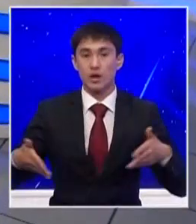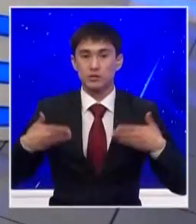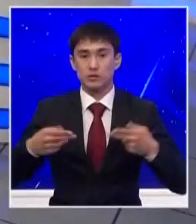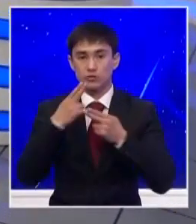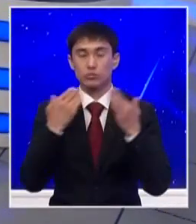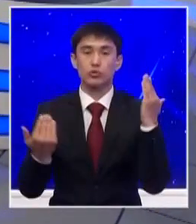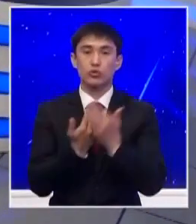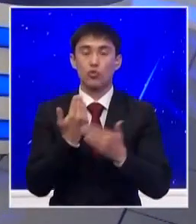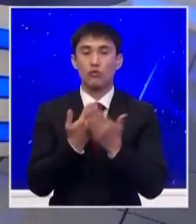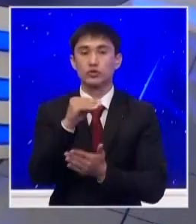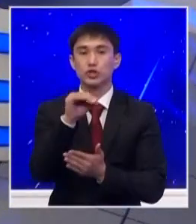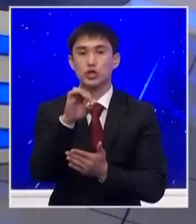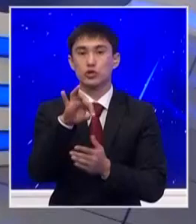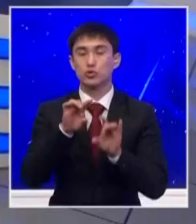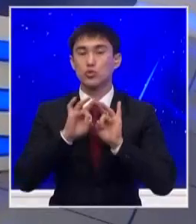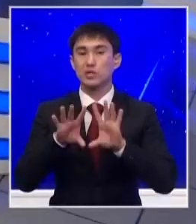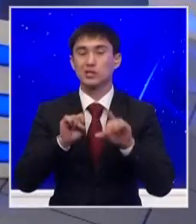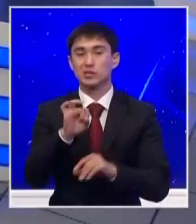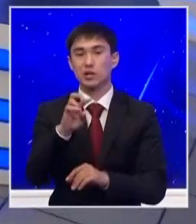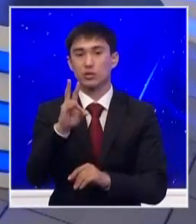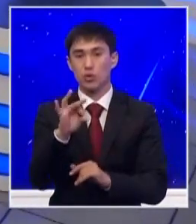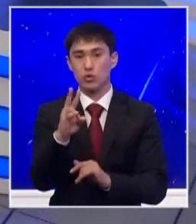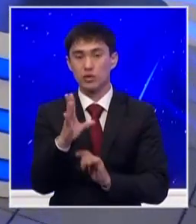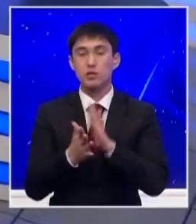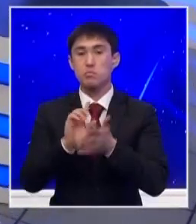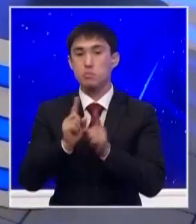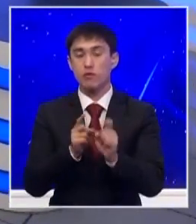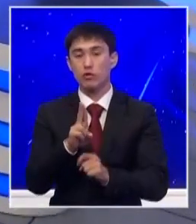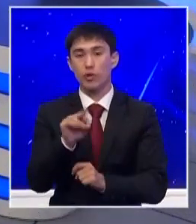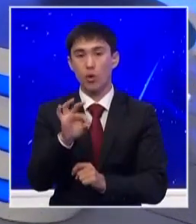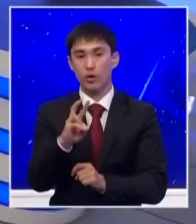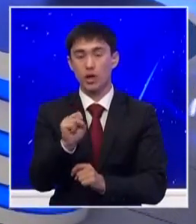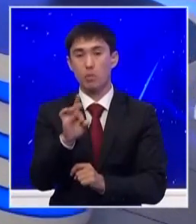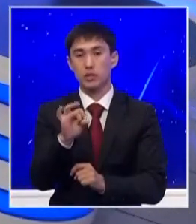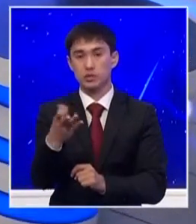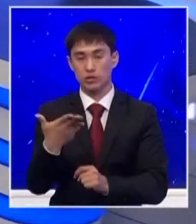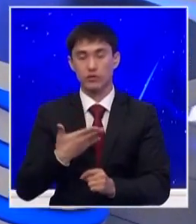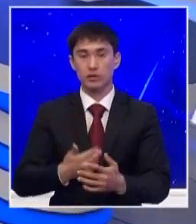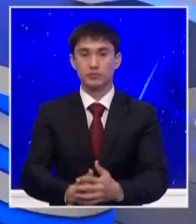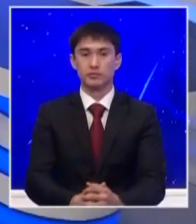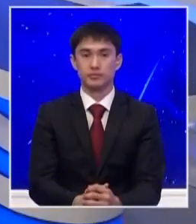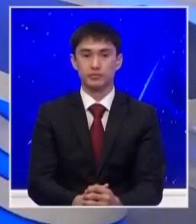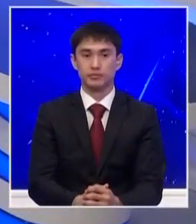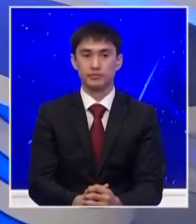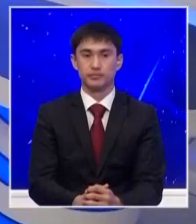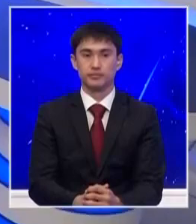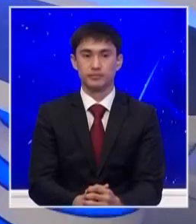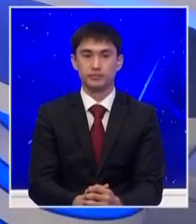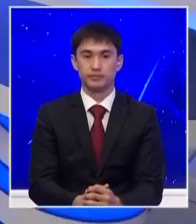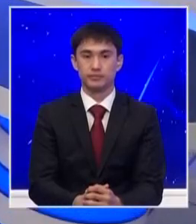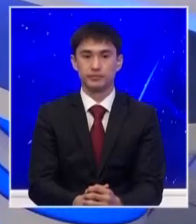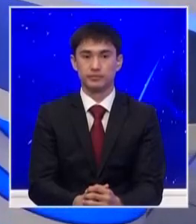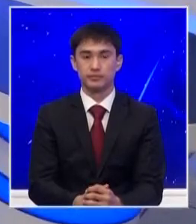Здравствуйте. На телеканале ЖТСУ «Время новостей» в студии прямого эфира Антон Хатиновский. Ну а сурдоперевод осуществляет мой коллега Даурен Абдрасилов.